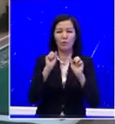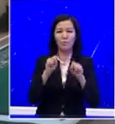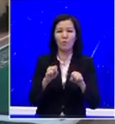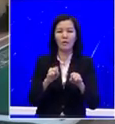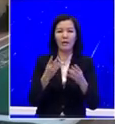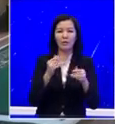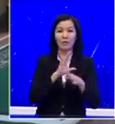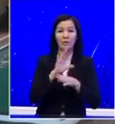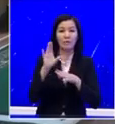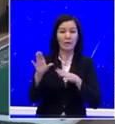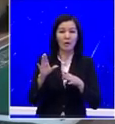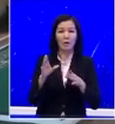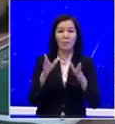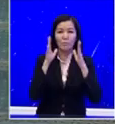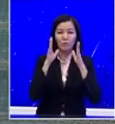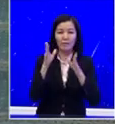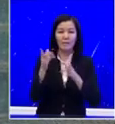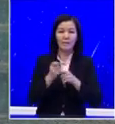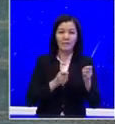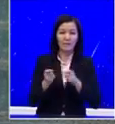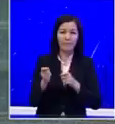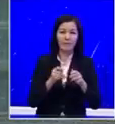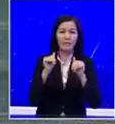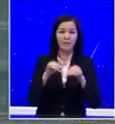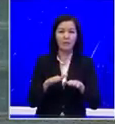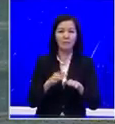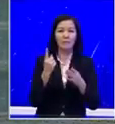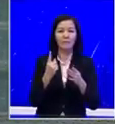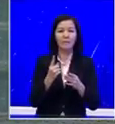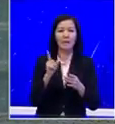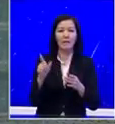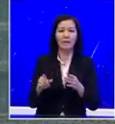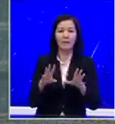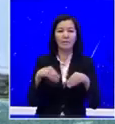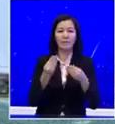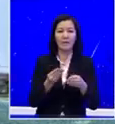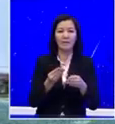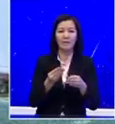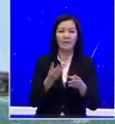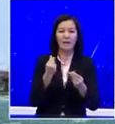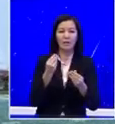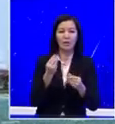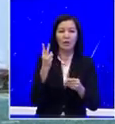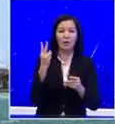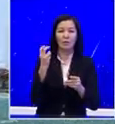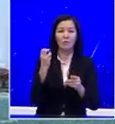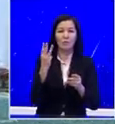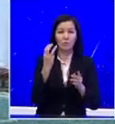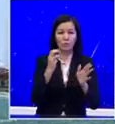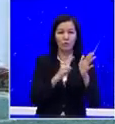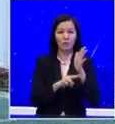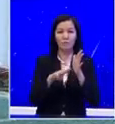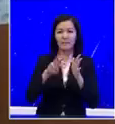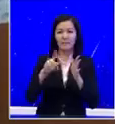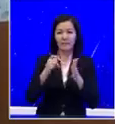Қазақстан мұсылмандар діни басқарма төралқасы мәжілісінің шешімімен биыл бір адамға берілетін пітір садақа мөлшері 370 теңге